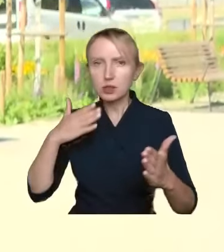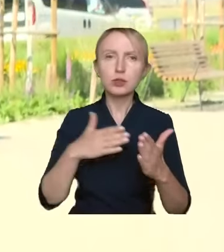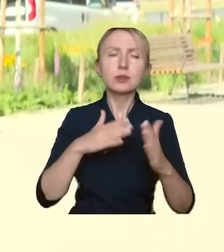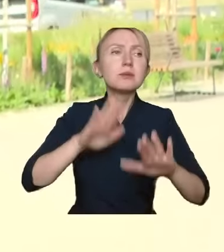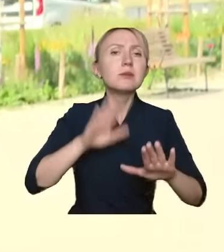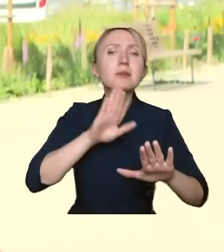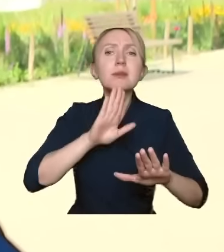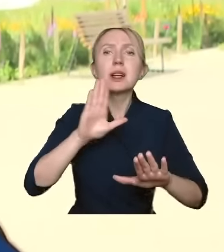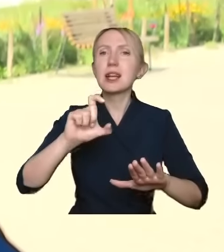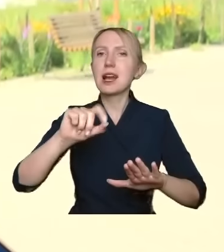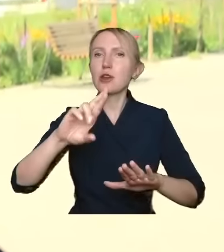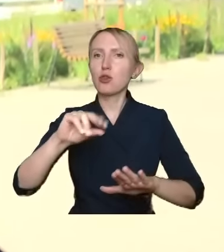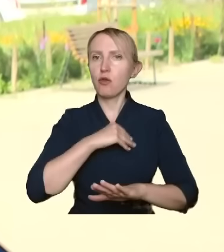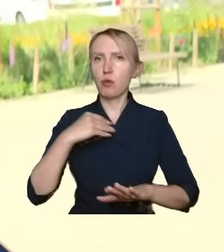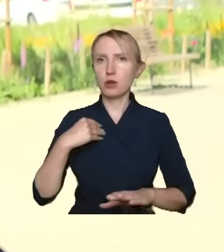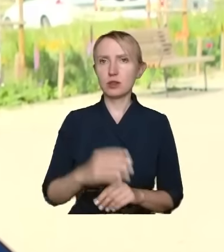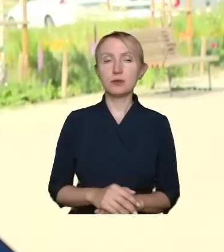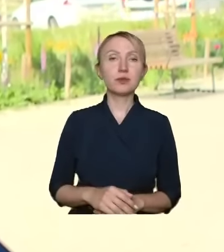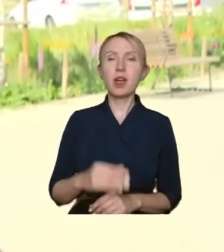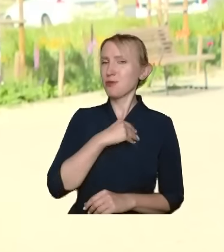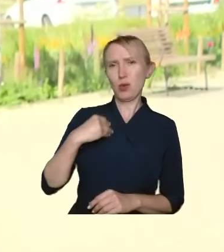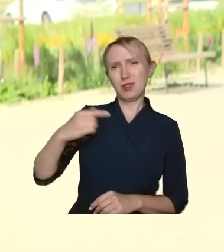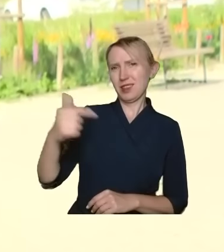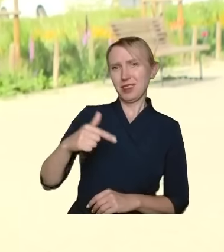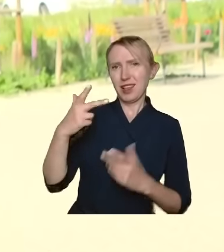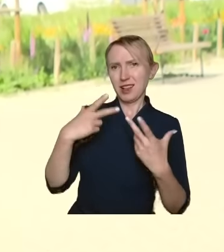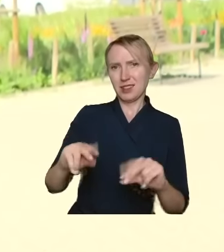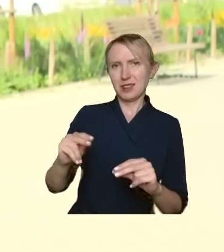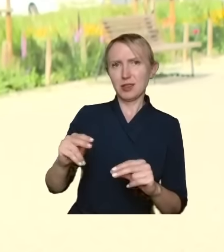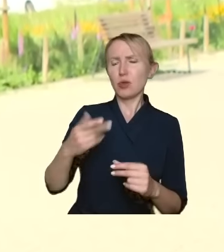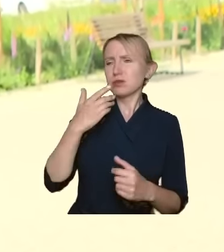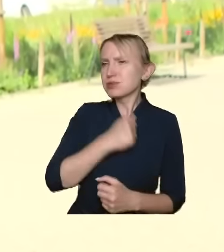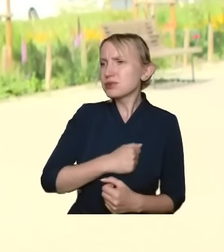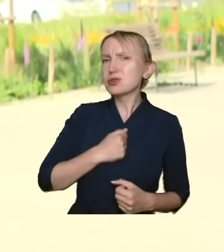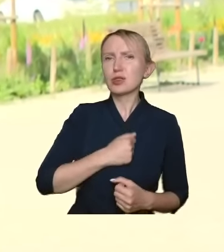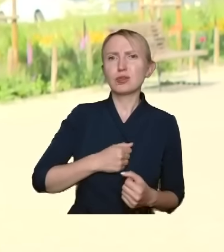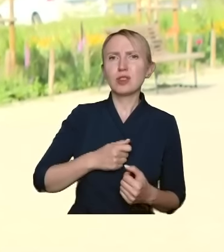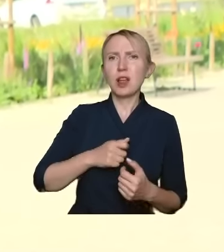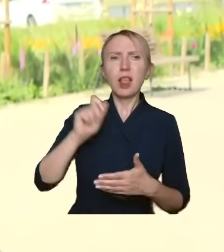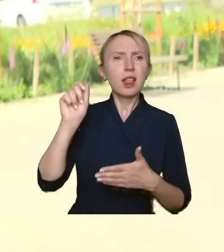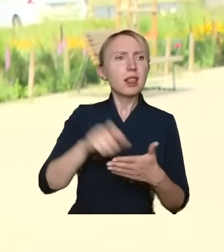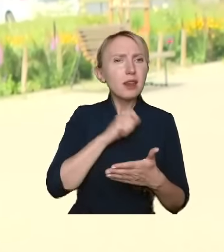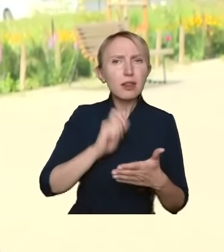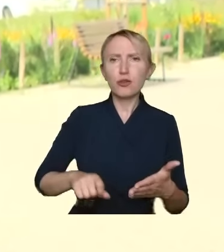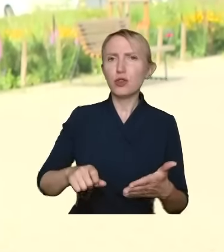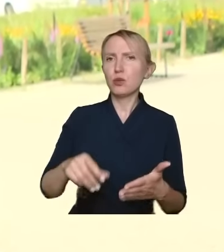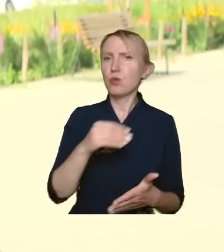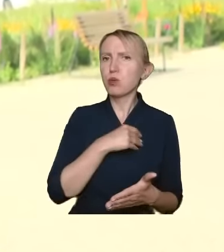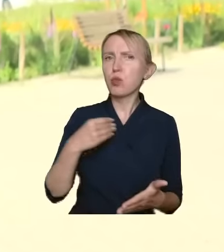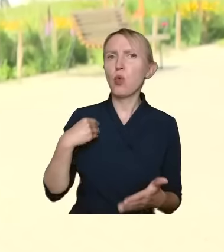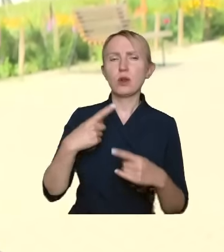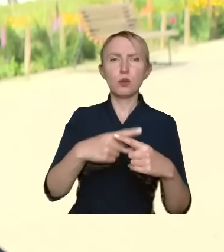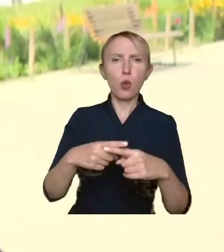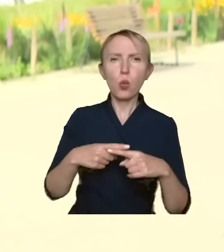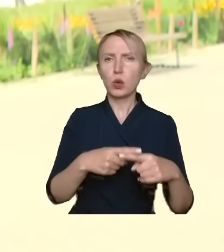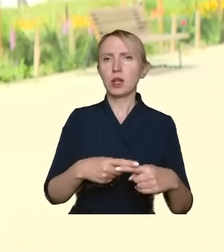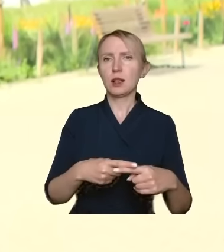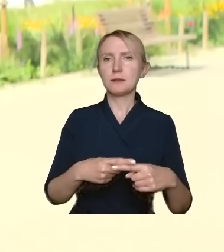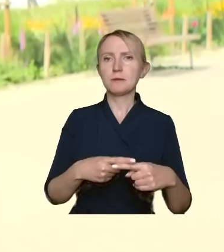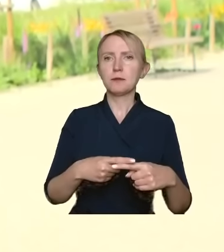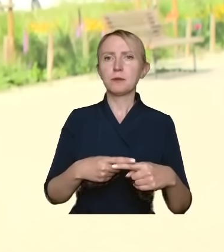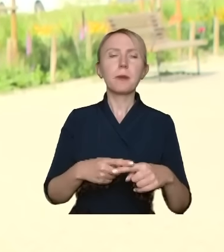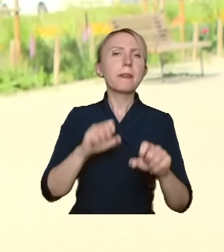Polsce. Na pewno nie w polskim interesie. To jest bardzo przykre, że likwidują polskie spółki, że nikt